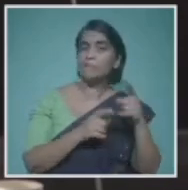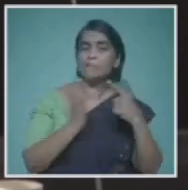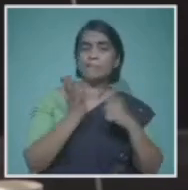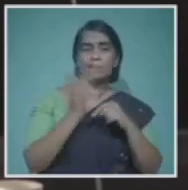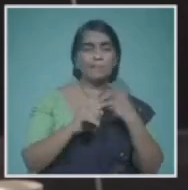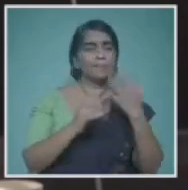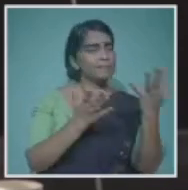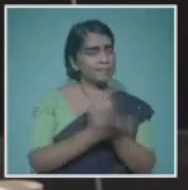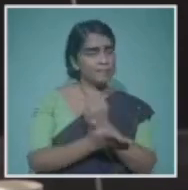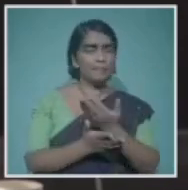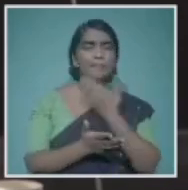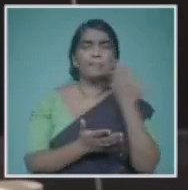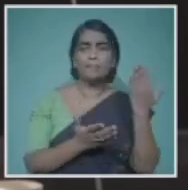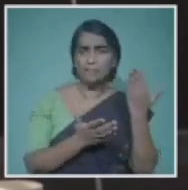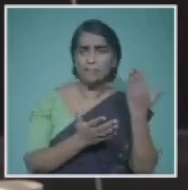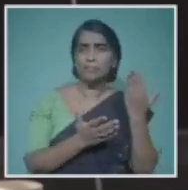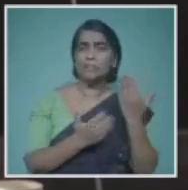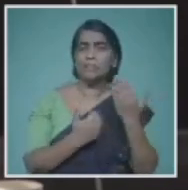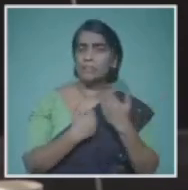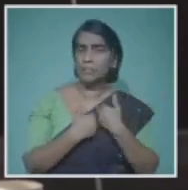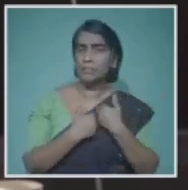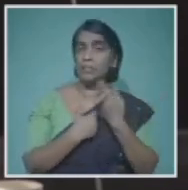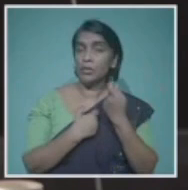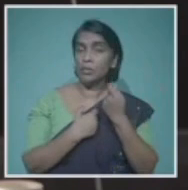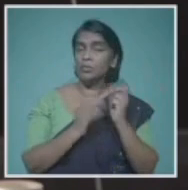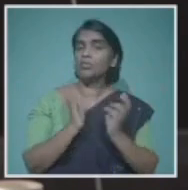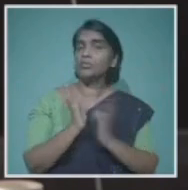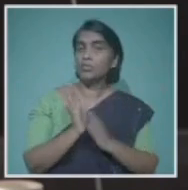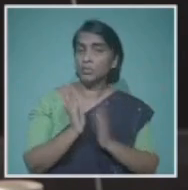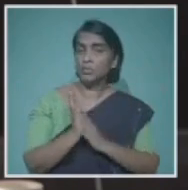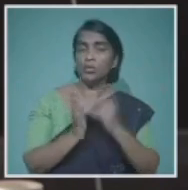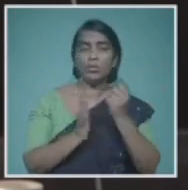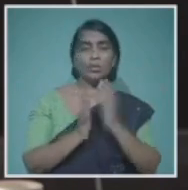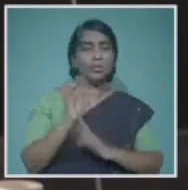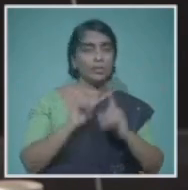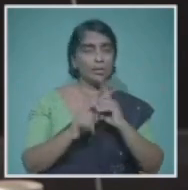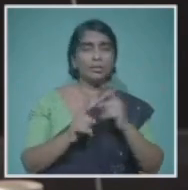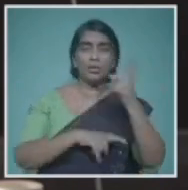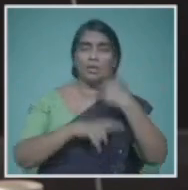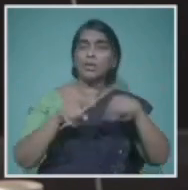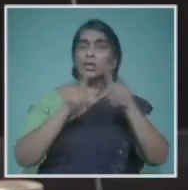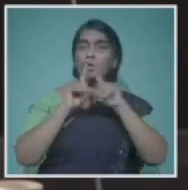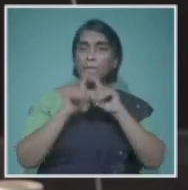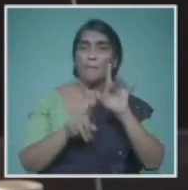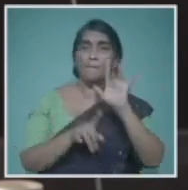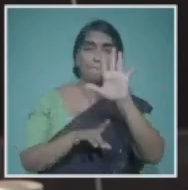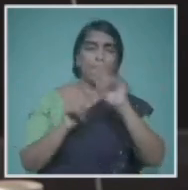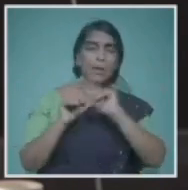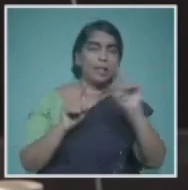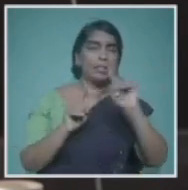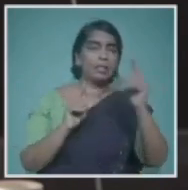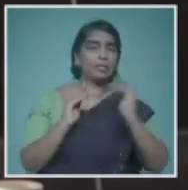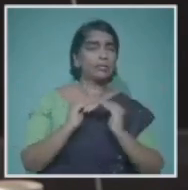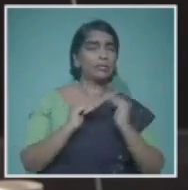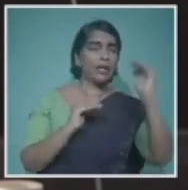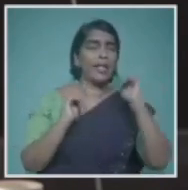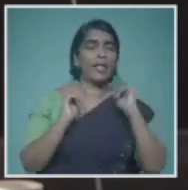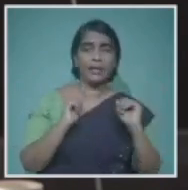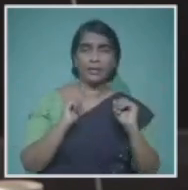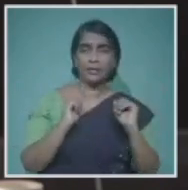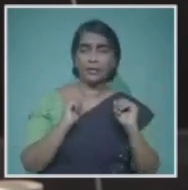ගත හැකි. මම මේක මුදල් කාර්ක සභාවේ මුදල් අමාත්‍යාංශයේ කට්ටියට කිව්වා 105 ඉඳලා මේක 110 කරන්නේ